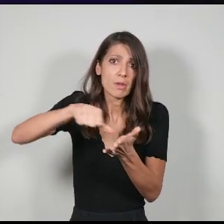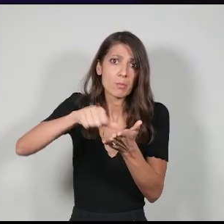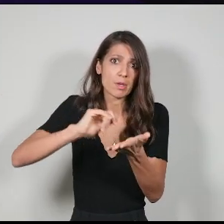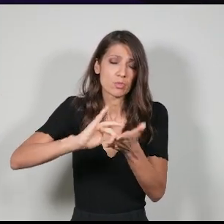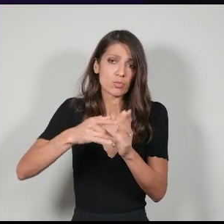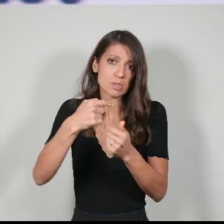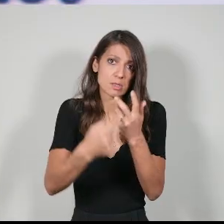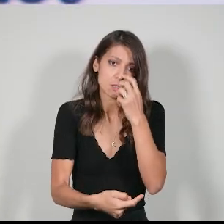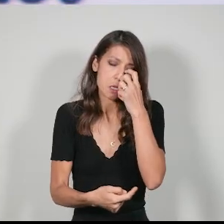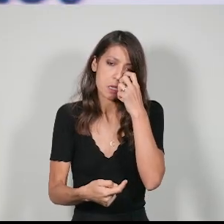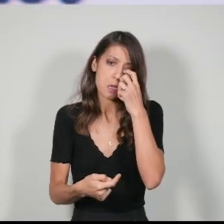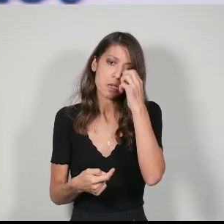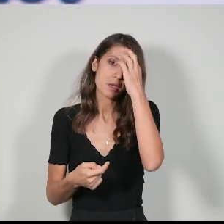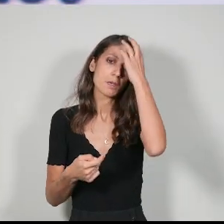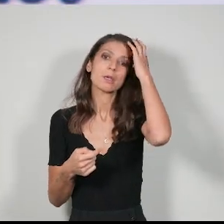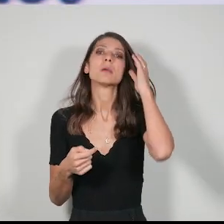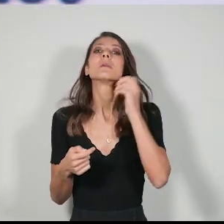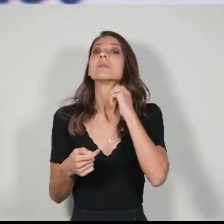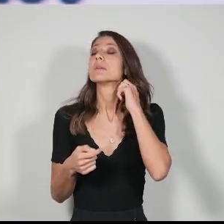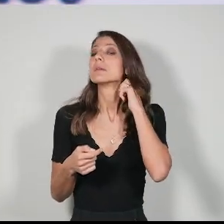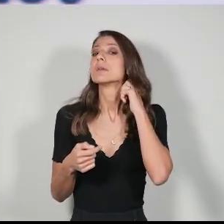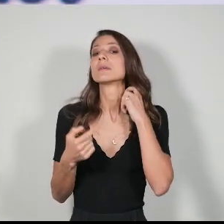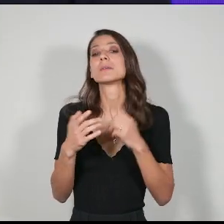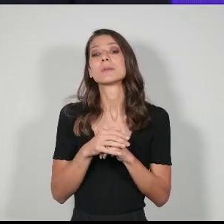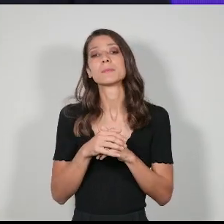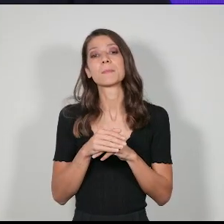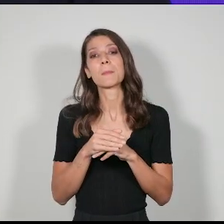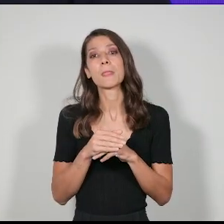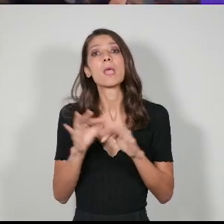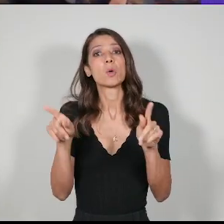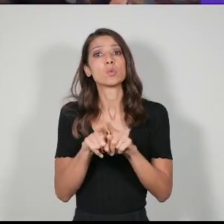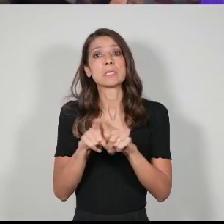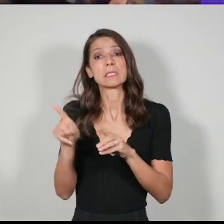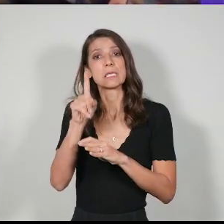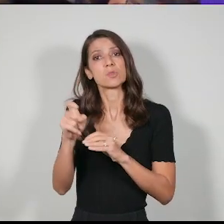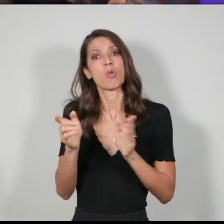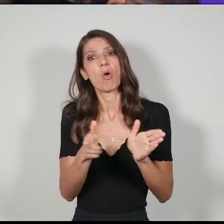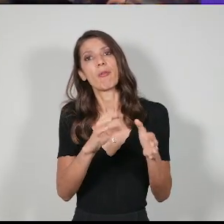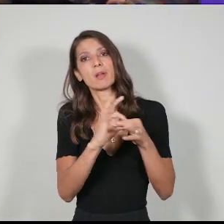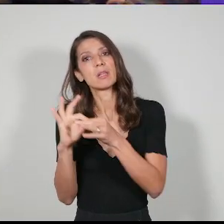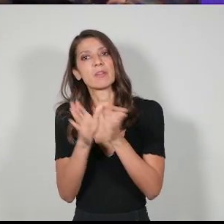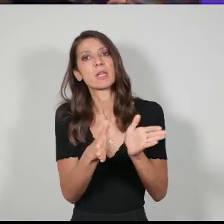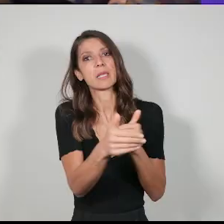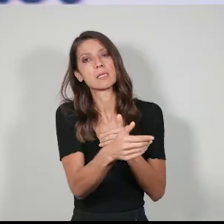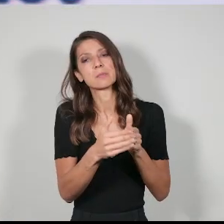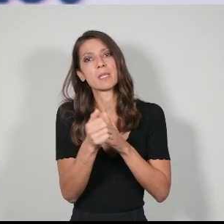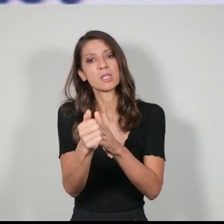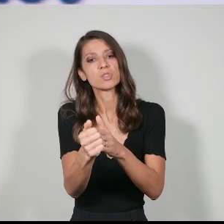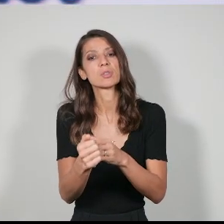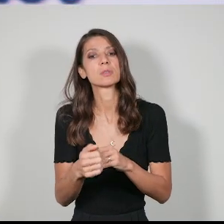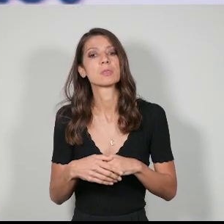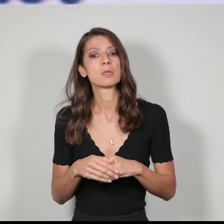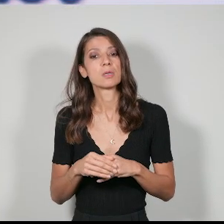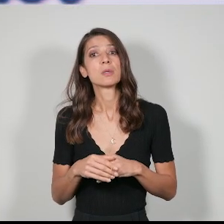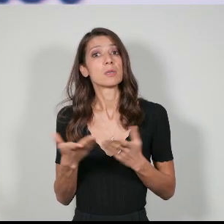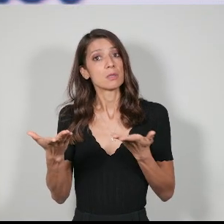leur possibilité pleine et entière d'assurer le case management. On fait écho à ce qui s'est dit. Dans la continuité de vos échanges sur le